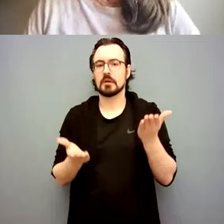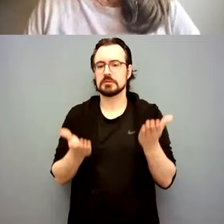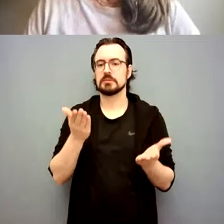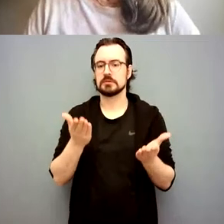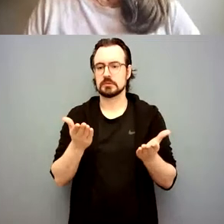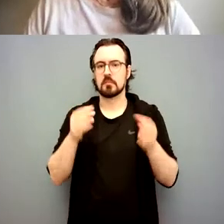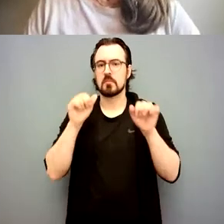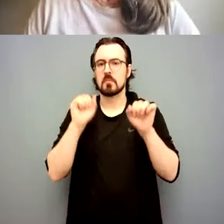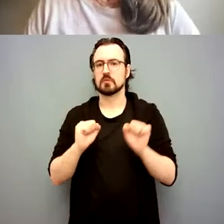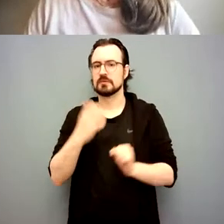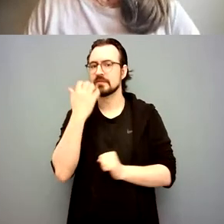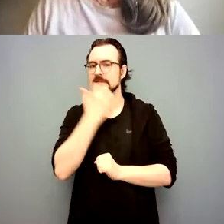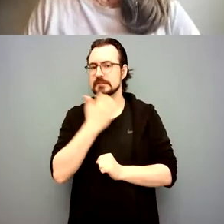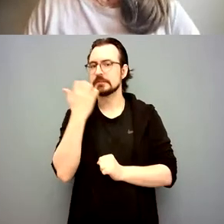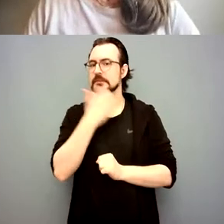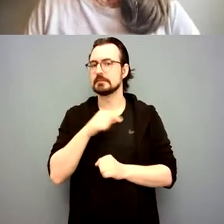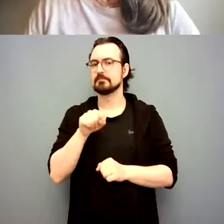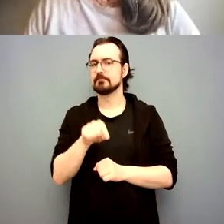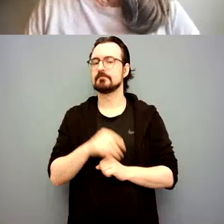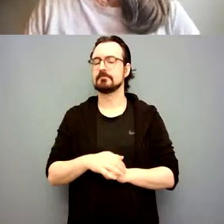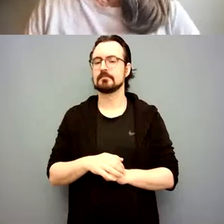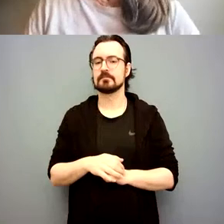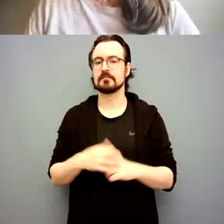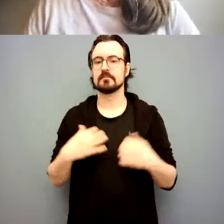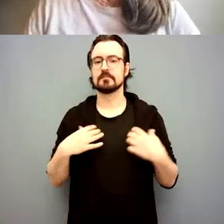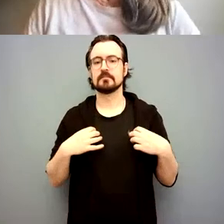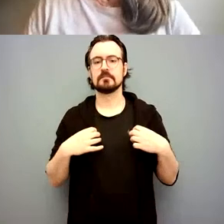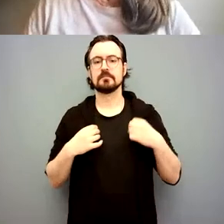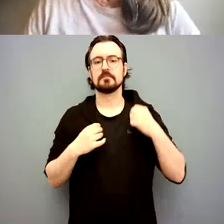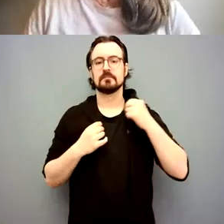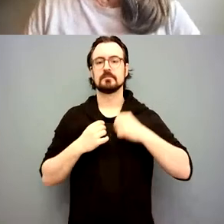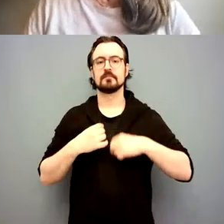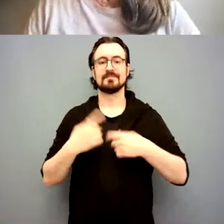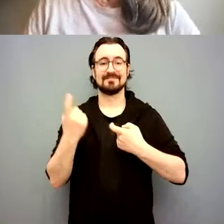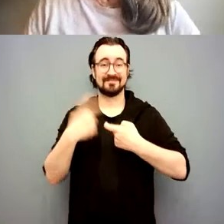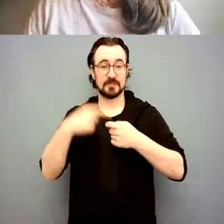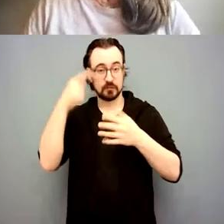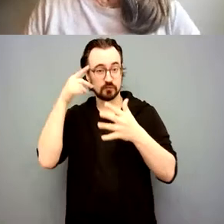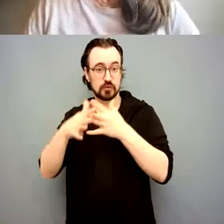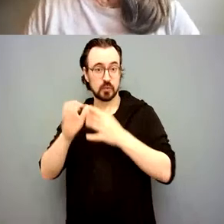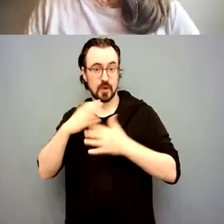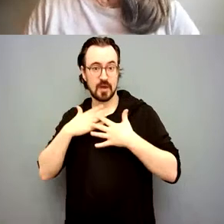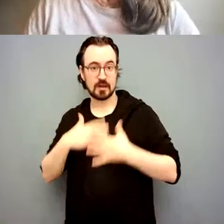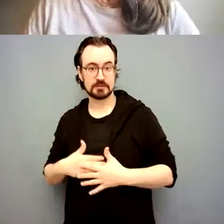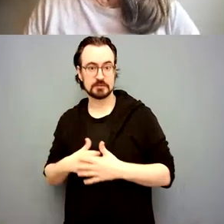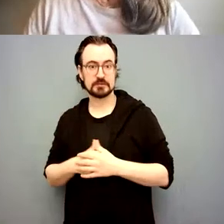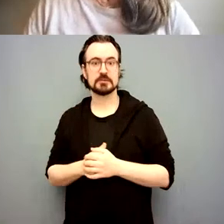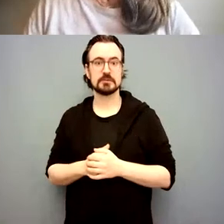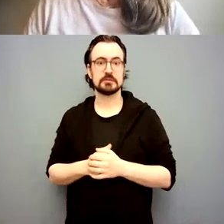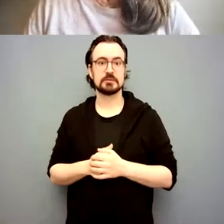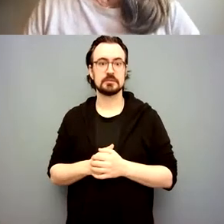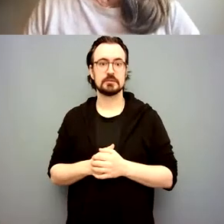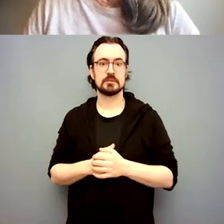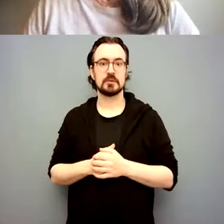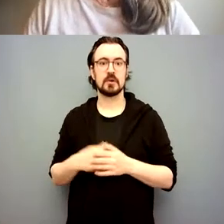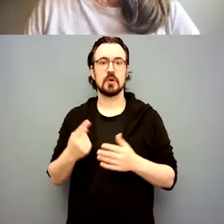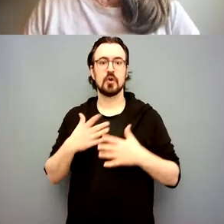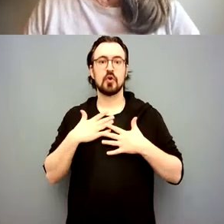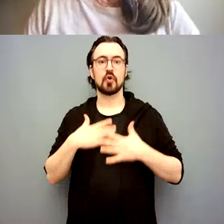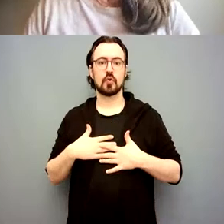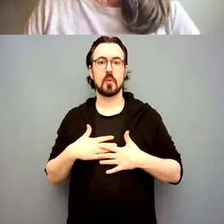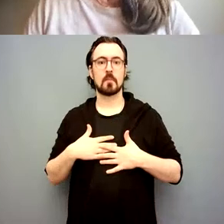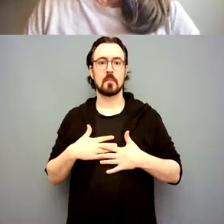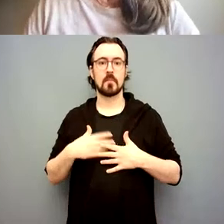måste vara försiktig med. När det gäller den psykiska ohälsan så var jag inne på det, att kropp och själ hör